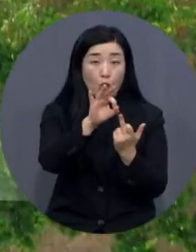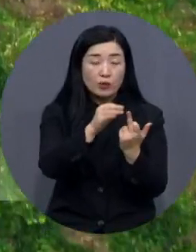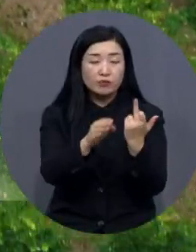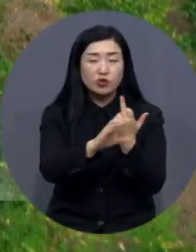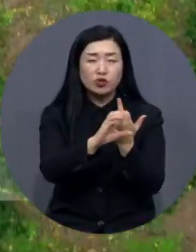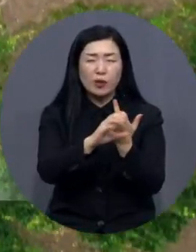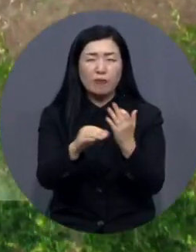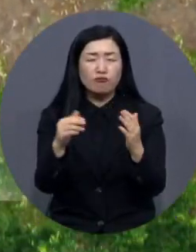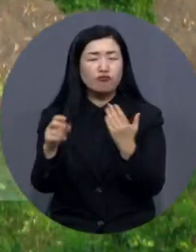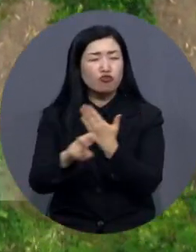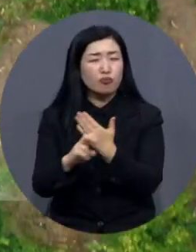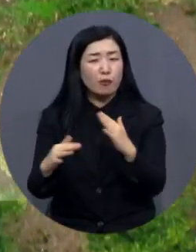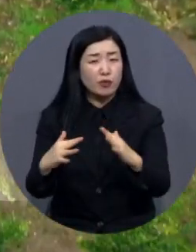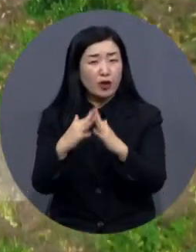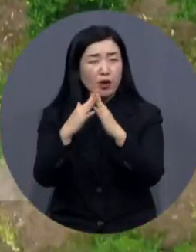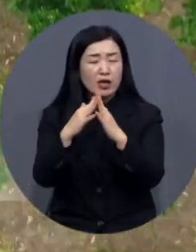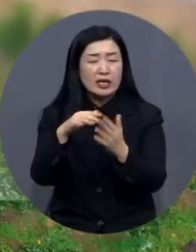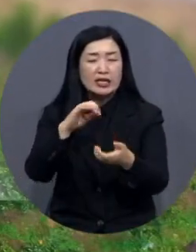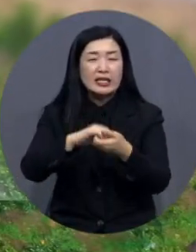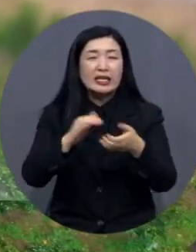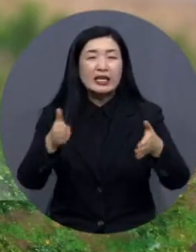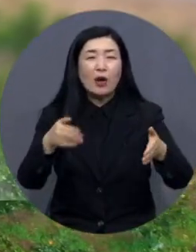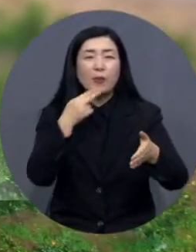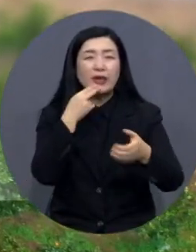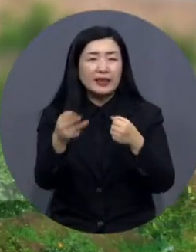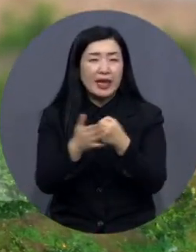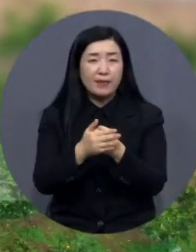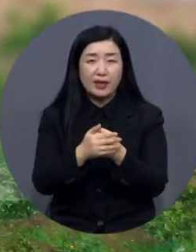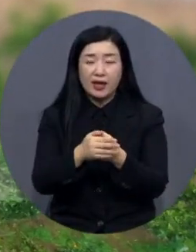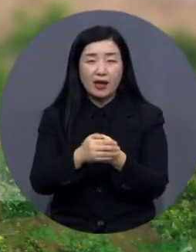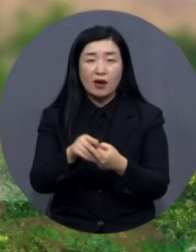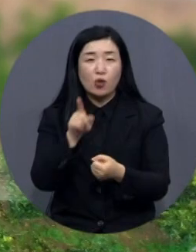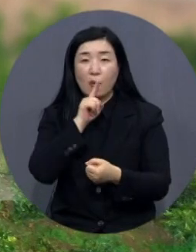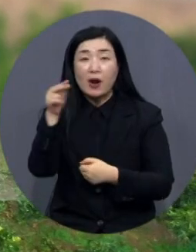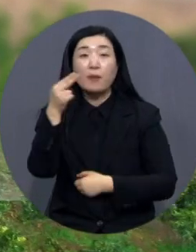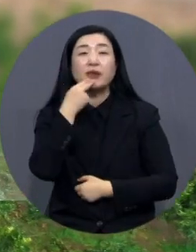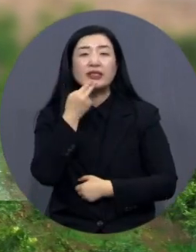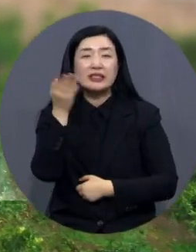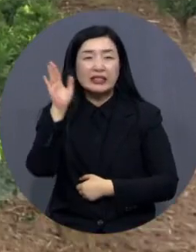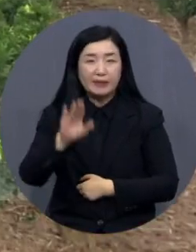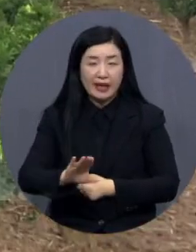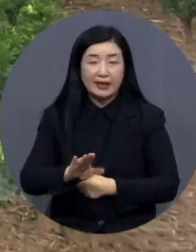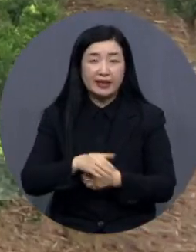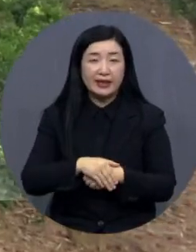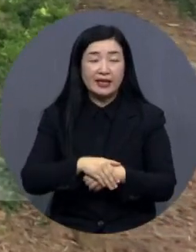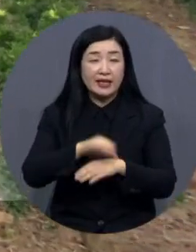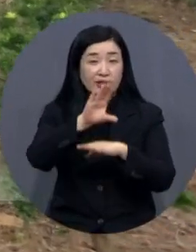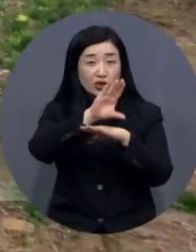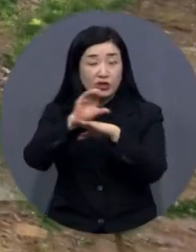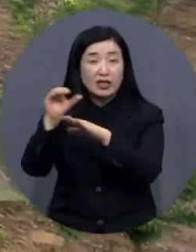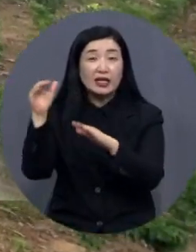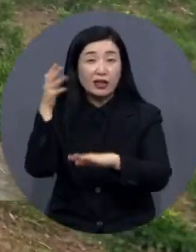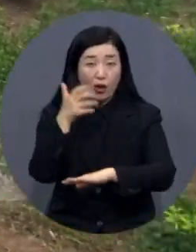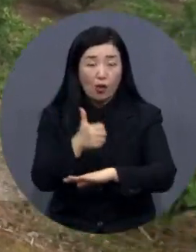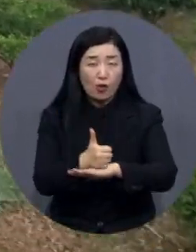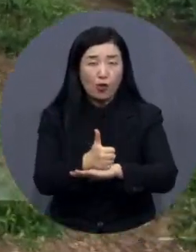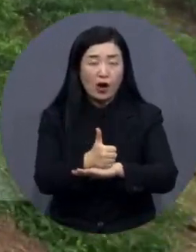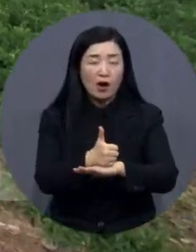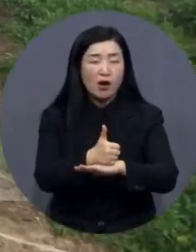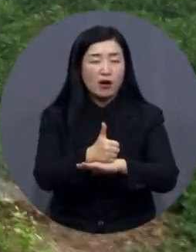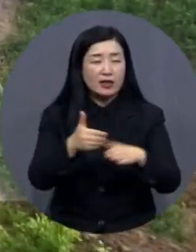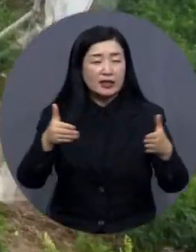대해 그동안 공소시효가 지났다며 형사고발하지 않았지만 제주 MBC 취재 결과 불법 건축은